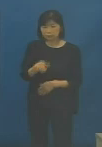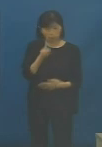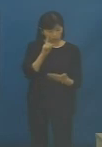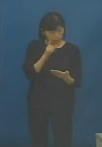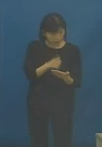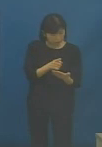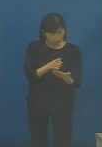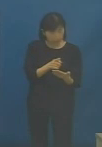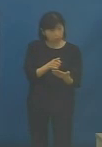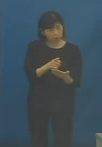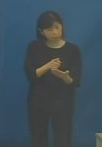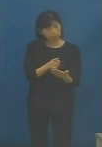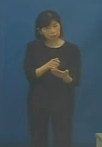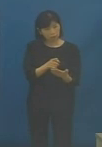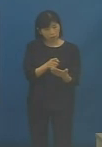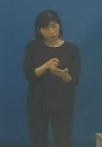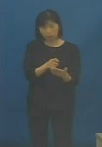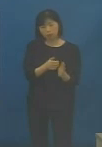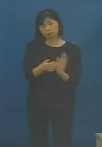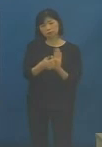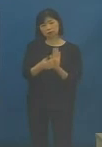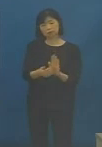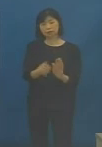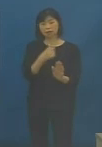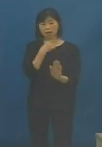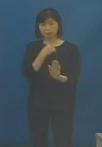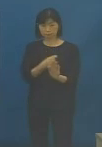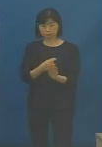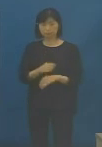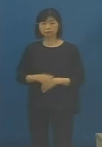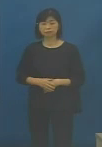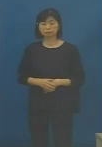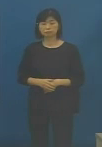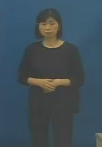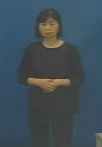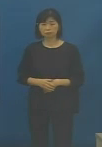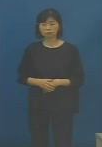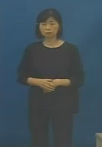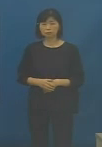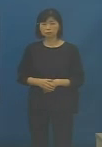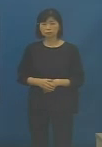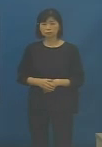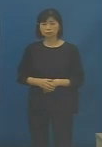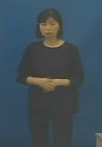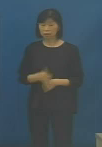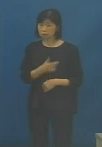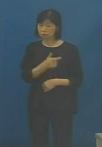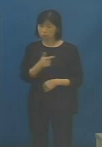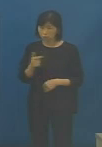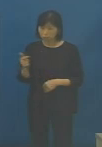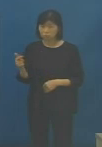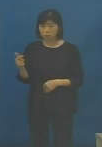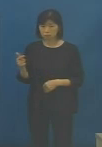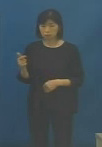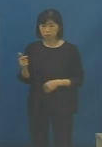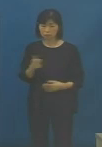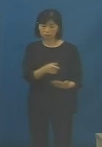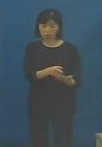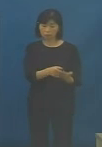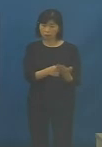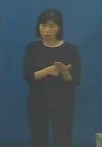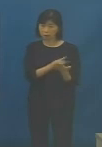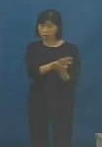ましょうというものです。ですから、そこにはいろんな描写が出てきたりするわけでありますが、それ